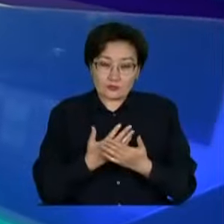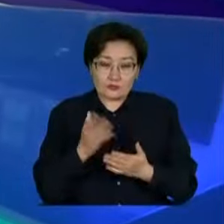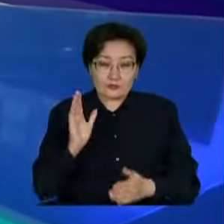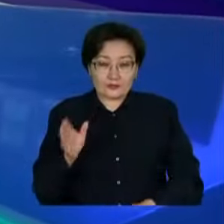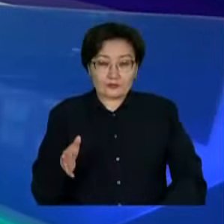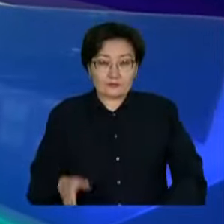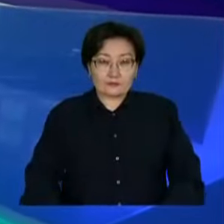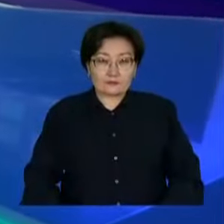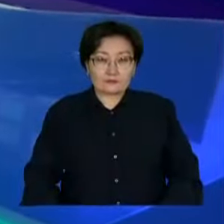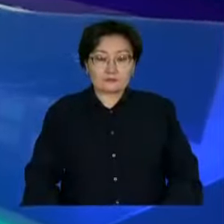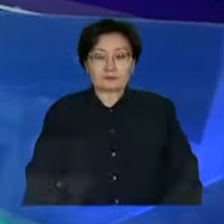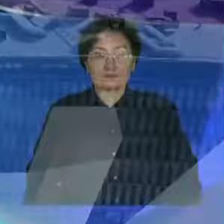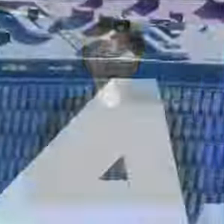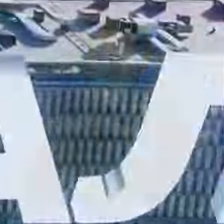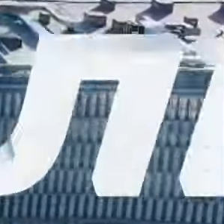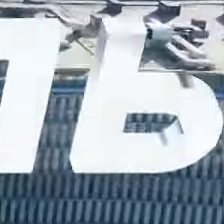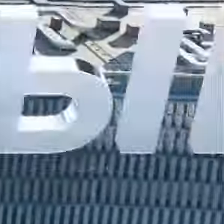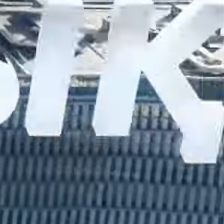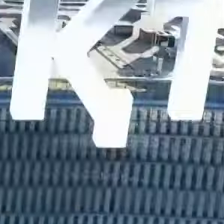Қазір көретіндеріңіз.